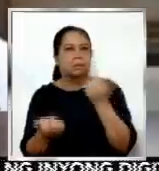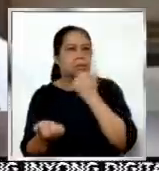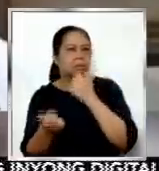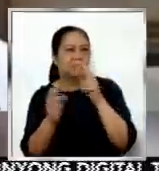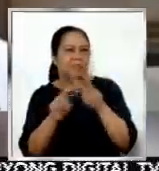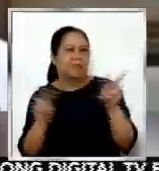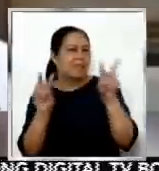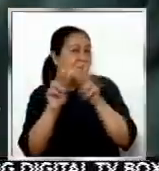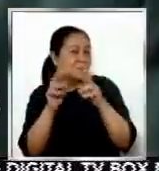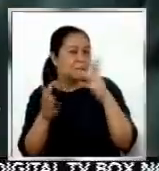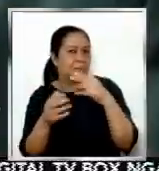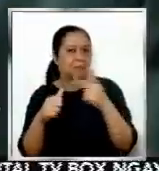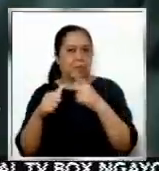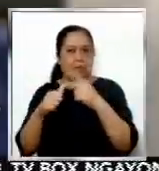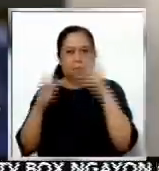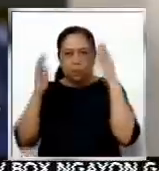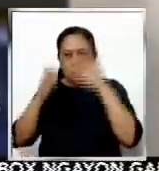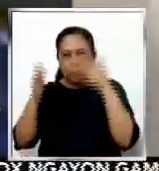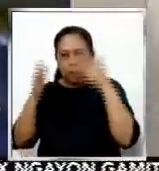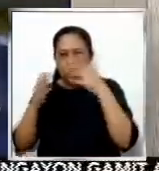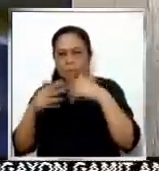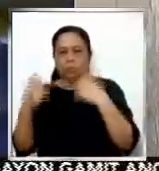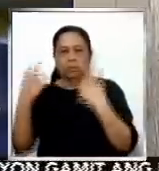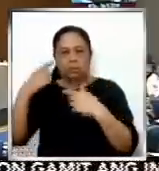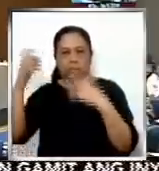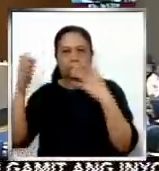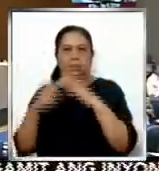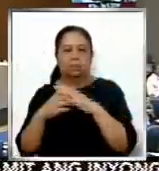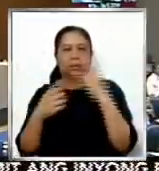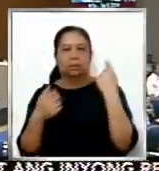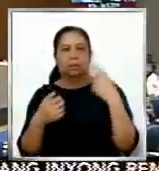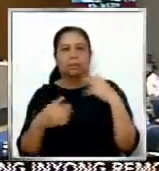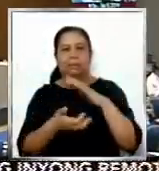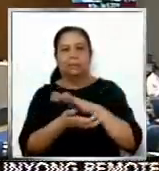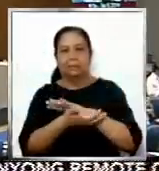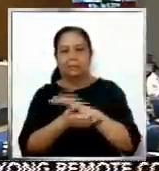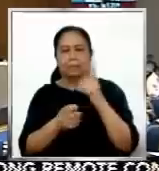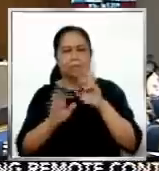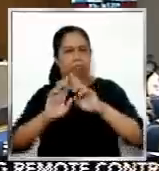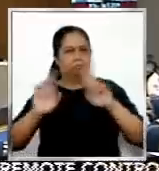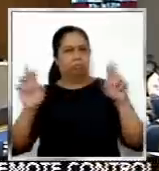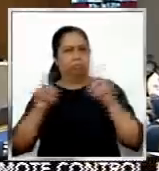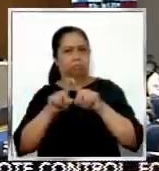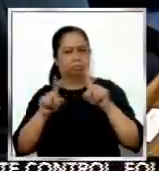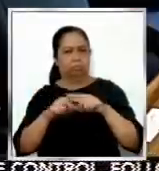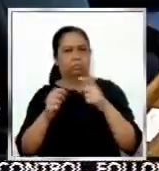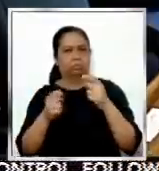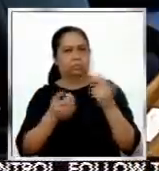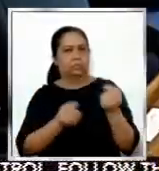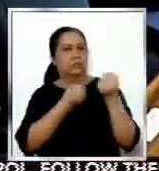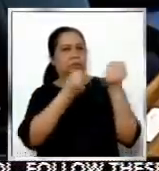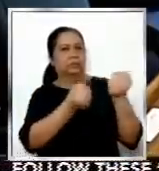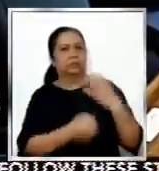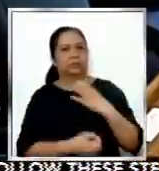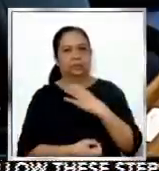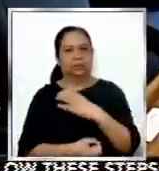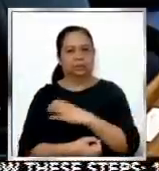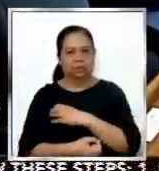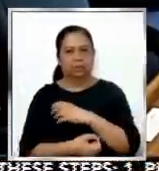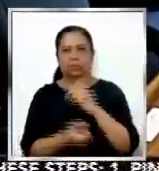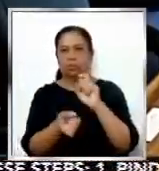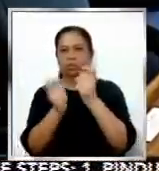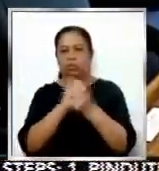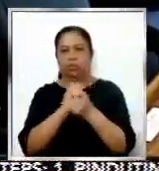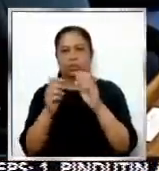distorted priorities. Naabutan lang daw siya ng pandemic, pero handa na raw sana niyang ipanukala sa Kongreso na baguhin ang Republic